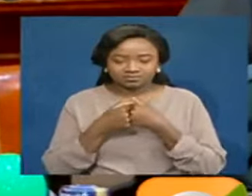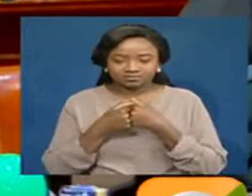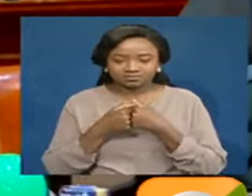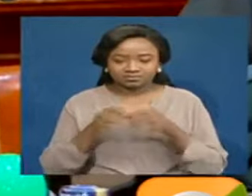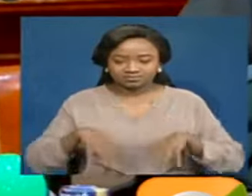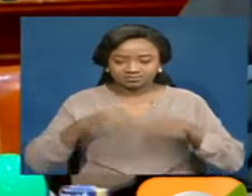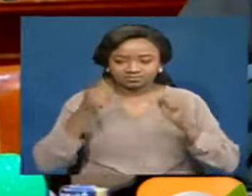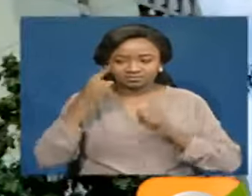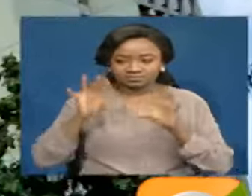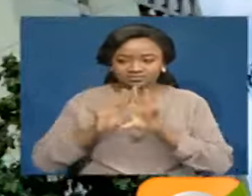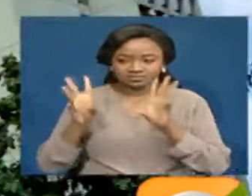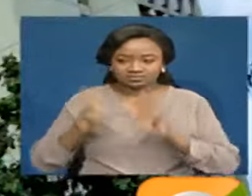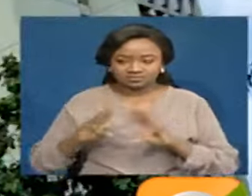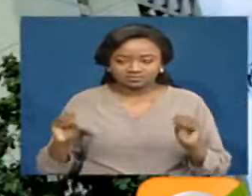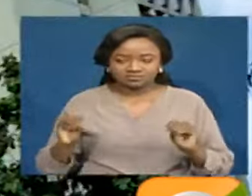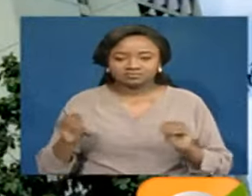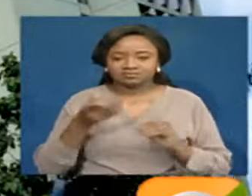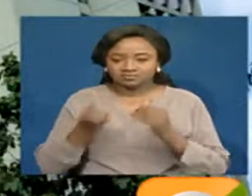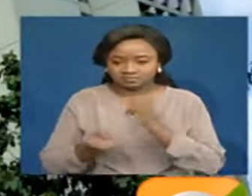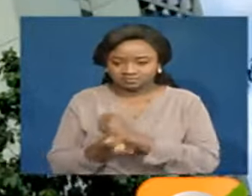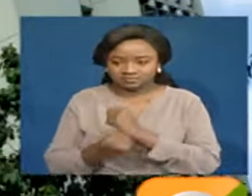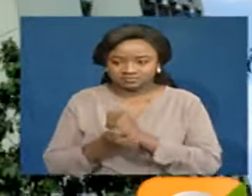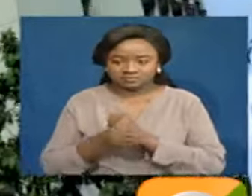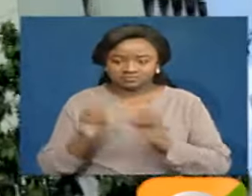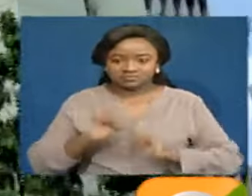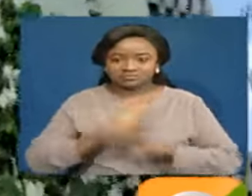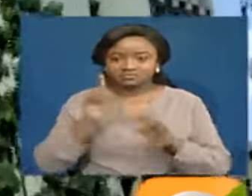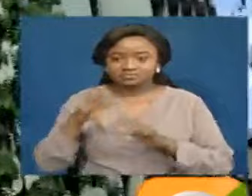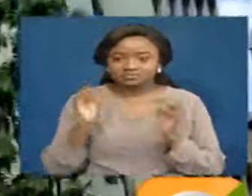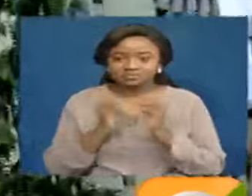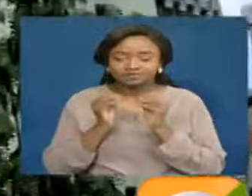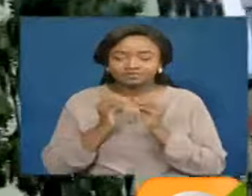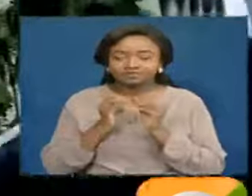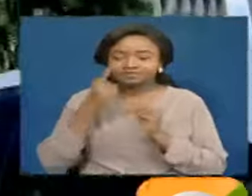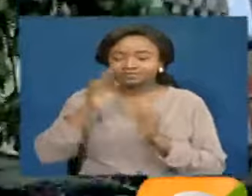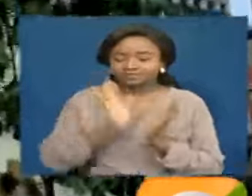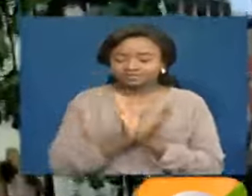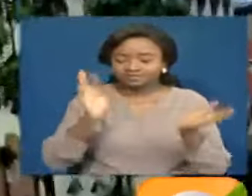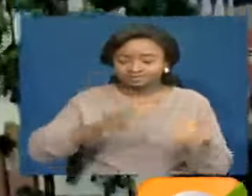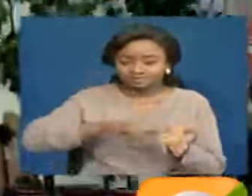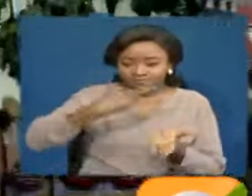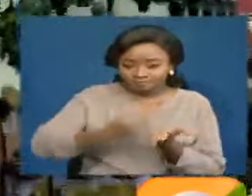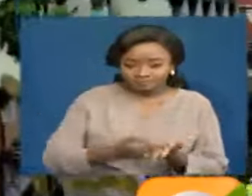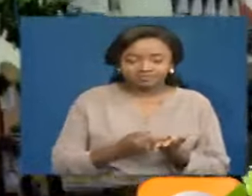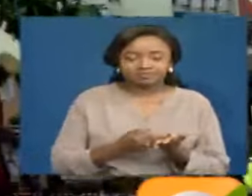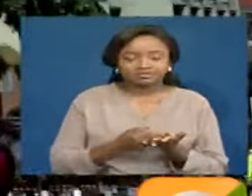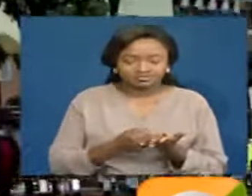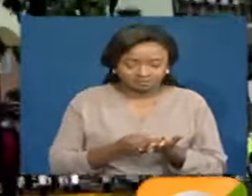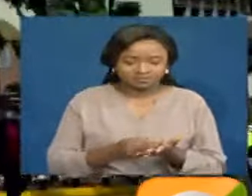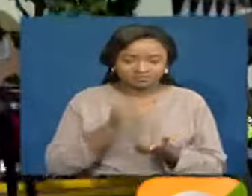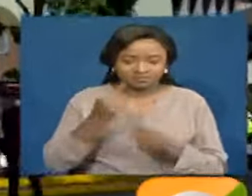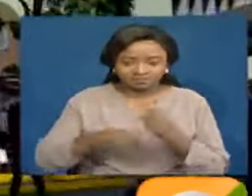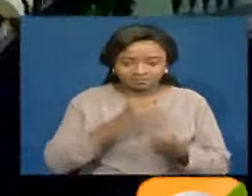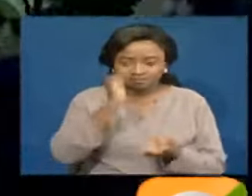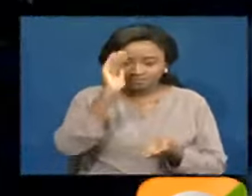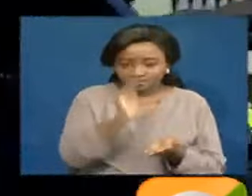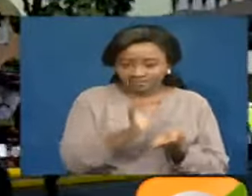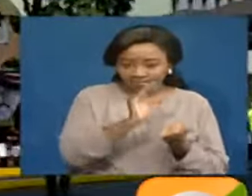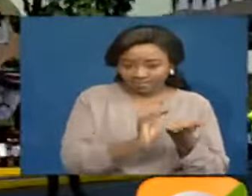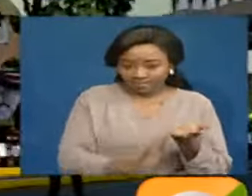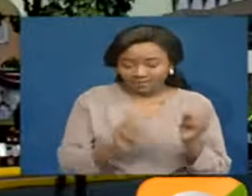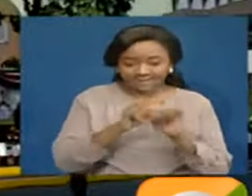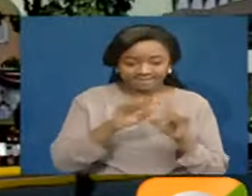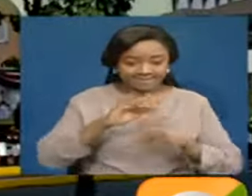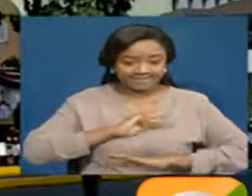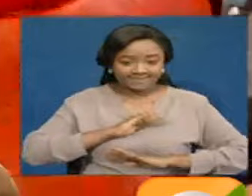alipasua mbarika na kuelezea kikao hicho kuwa kikapu cha umma kinazidi kushuhudia uhaba wa ushuru kuweza kustahimili